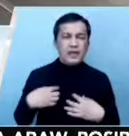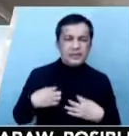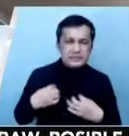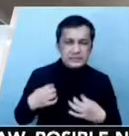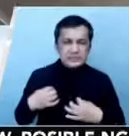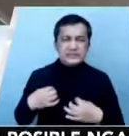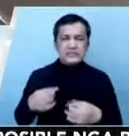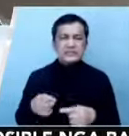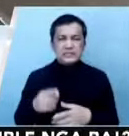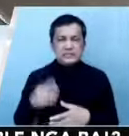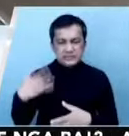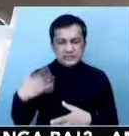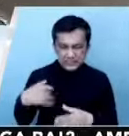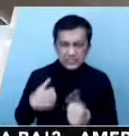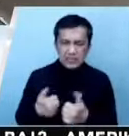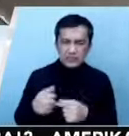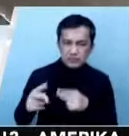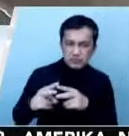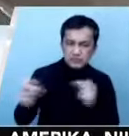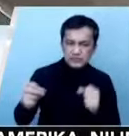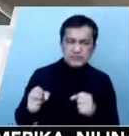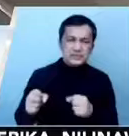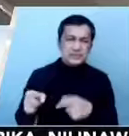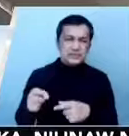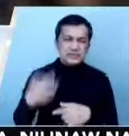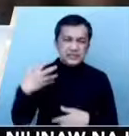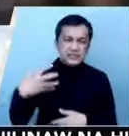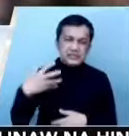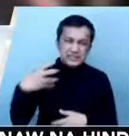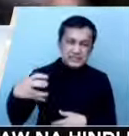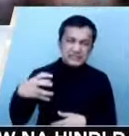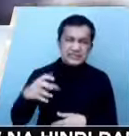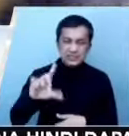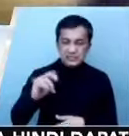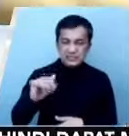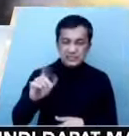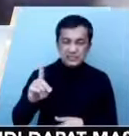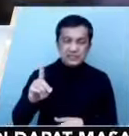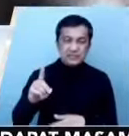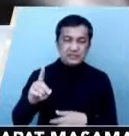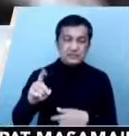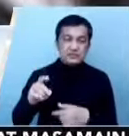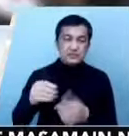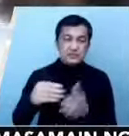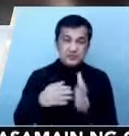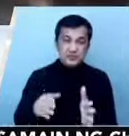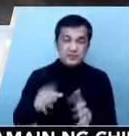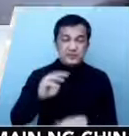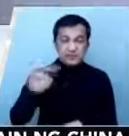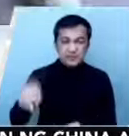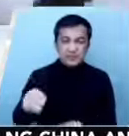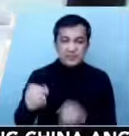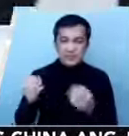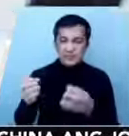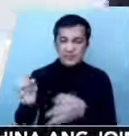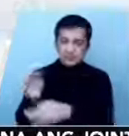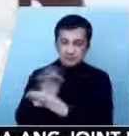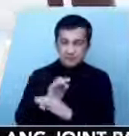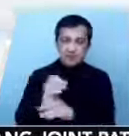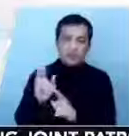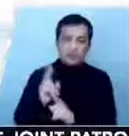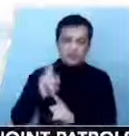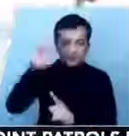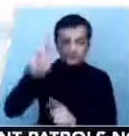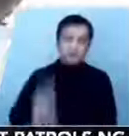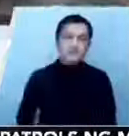mga estudyante sa Legarda Elementary School sa Maynila at karamihan ng kanilang sundo nakapayong. Nilimita man